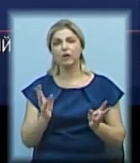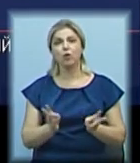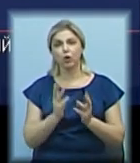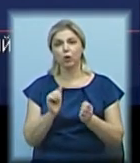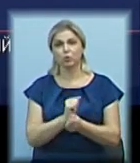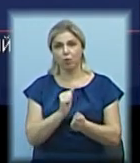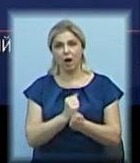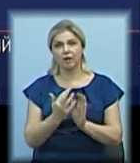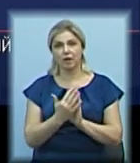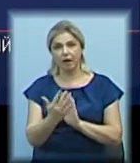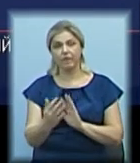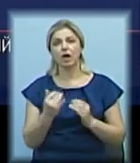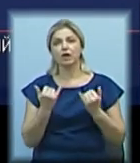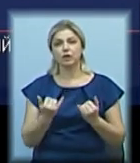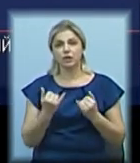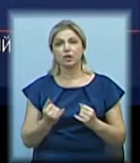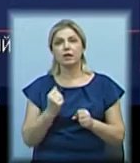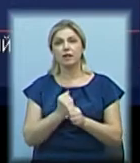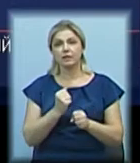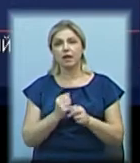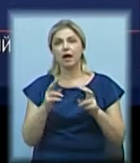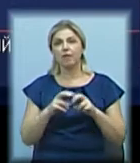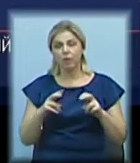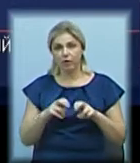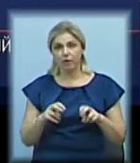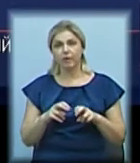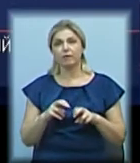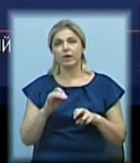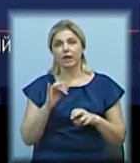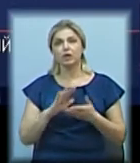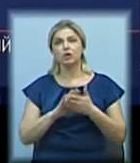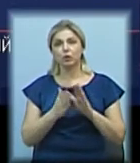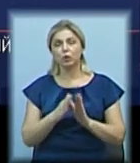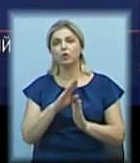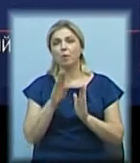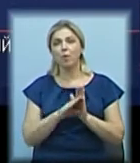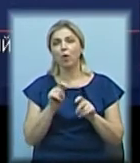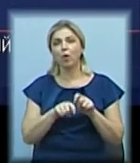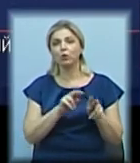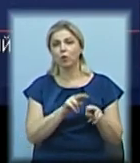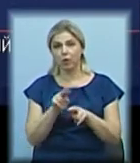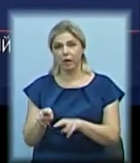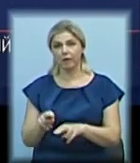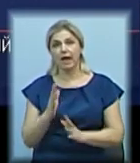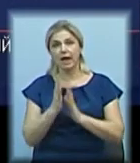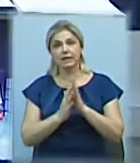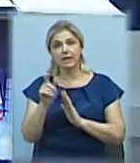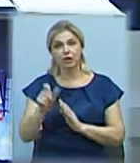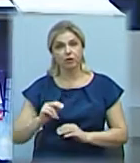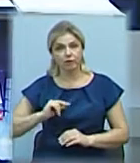Наразі триває проливка окремих сліючих осередків горіння. Ситуація перебуває під контролем лісничих та рятувальників.